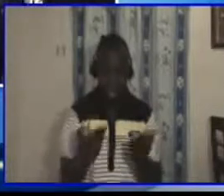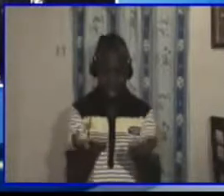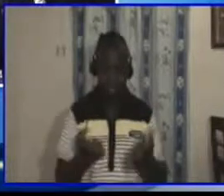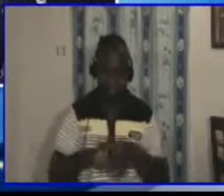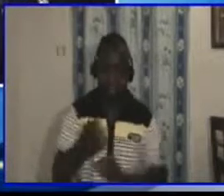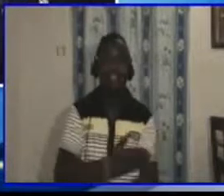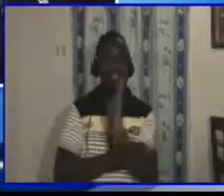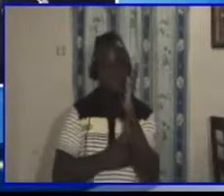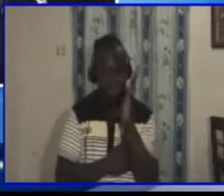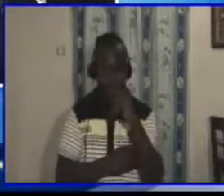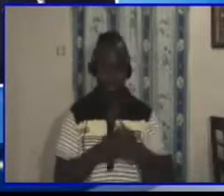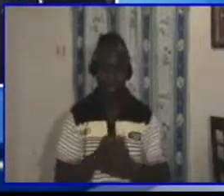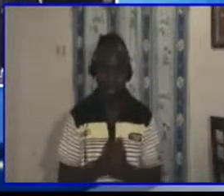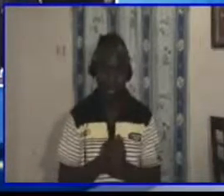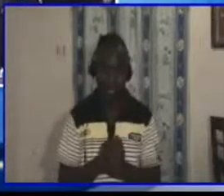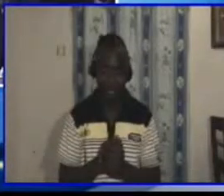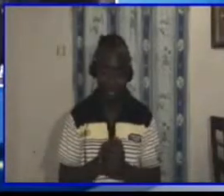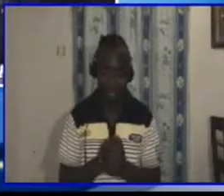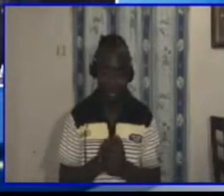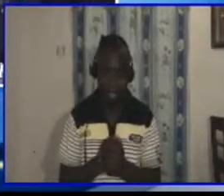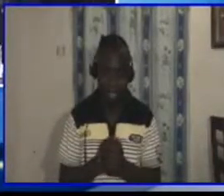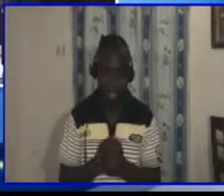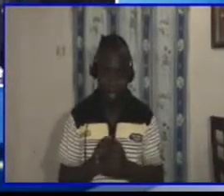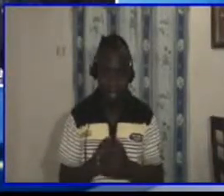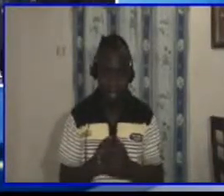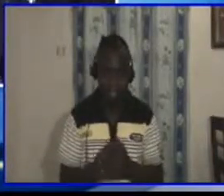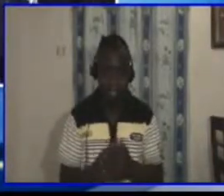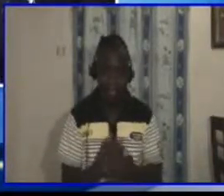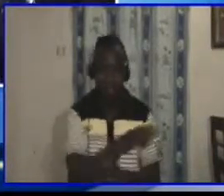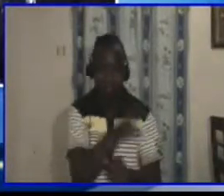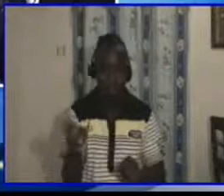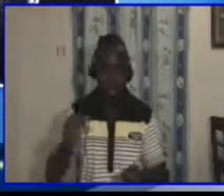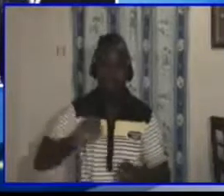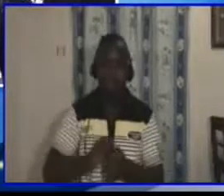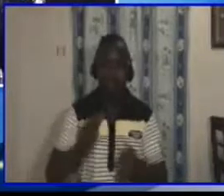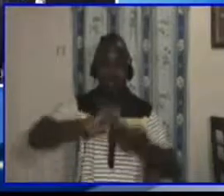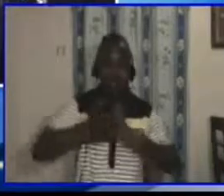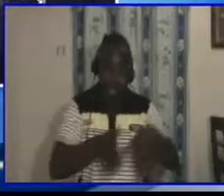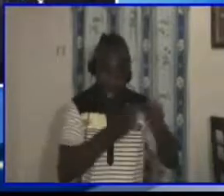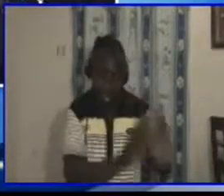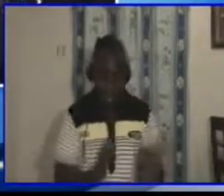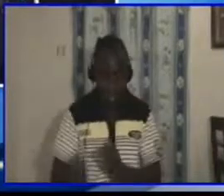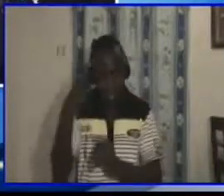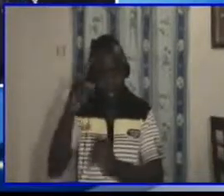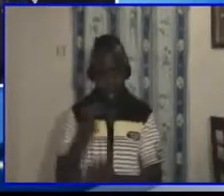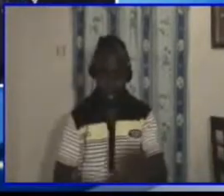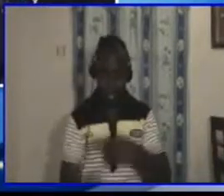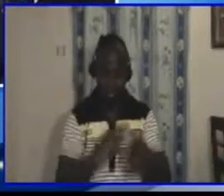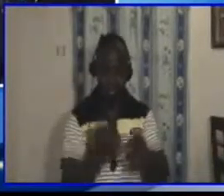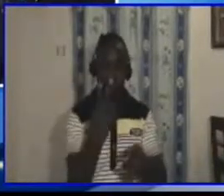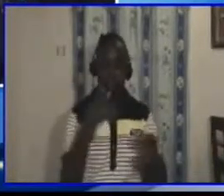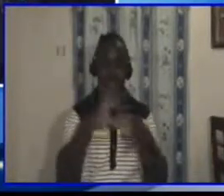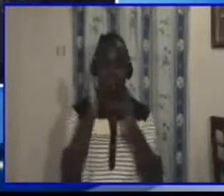rimanete con la parola di dio rimanete nella volontà di